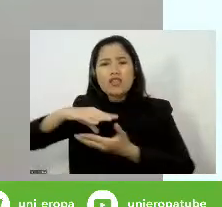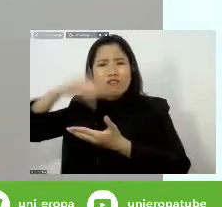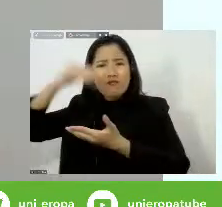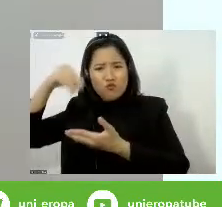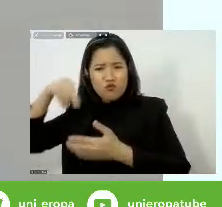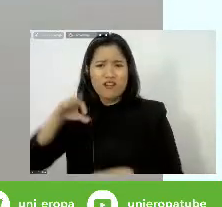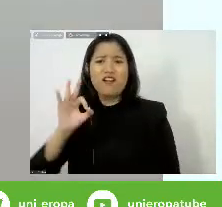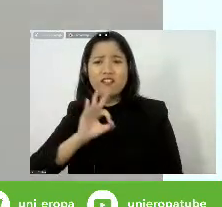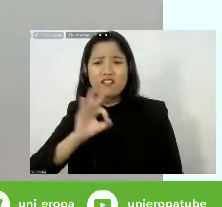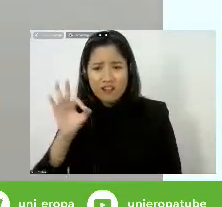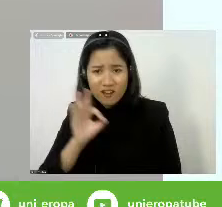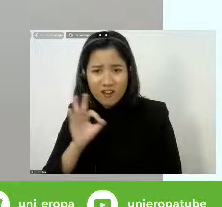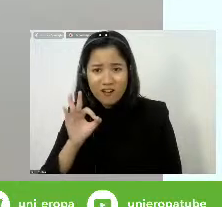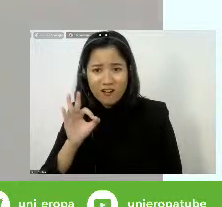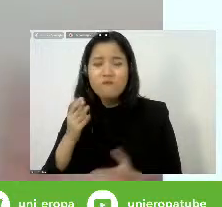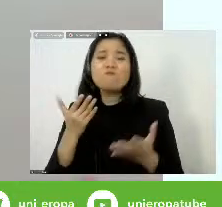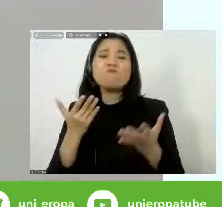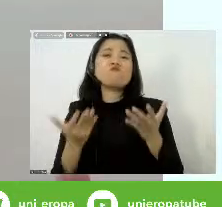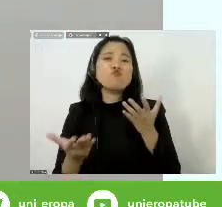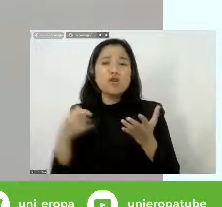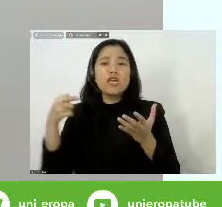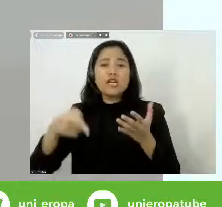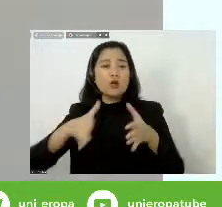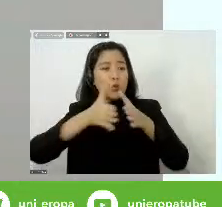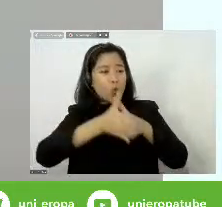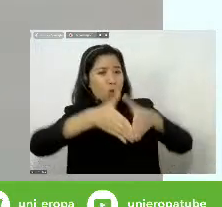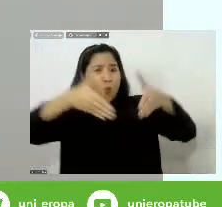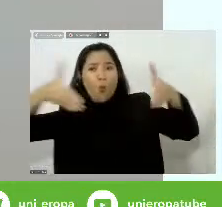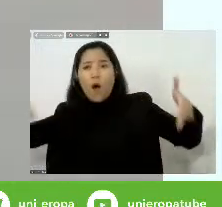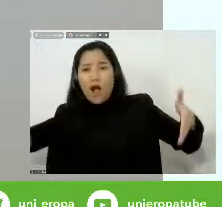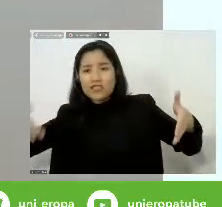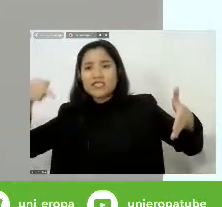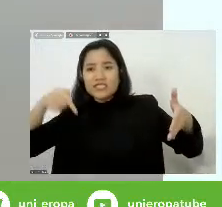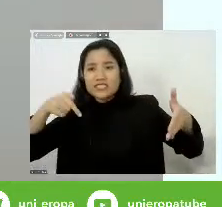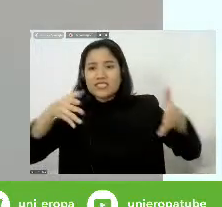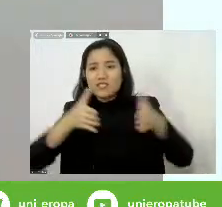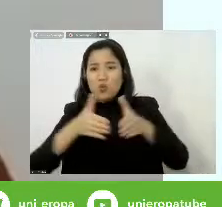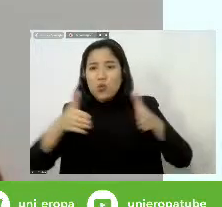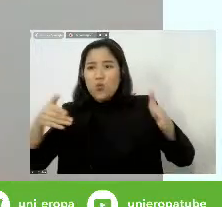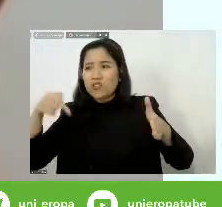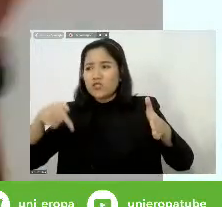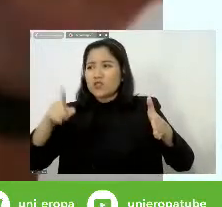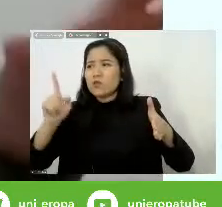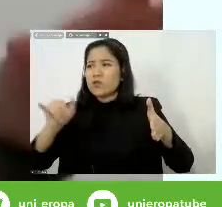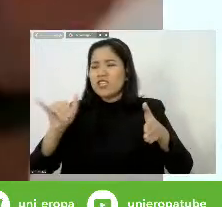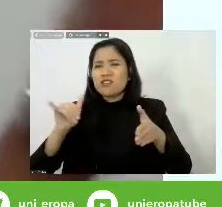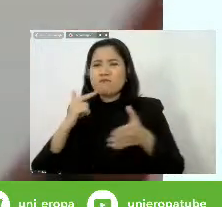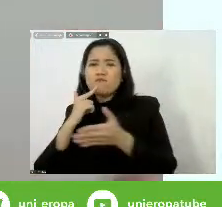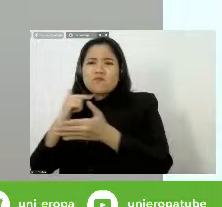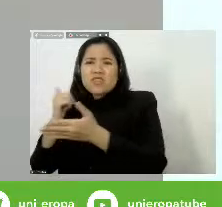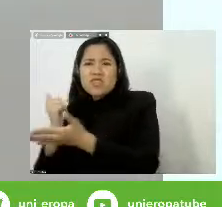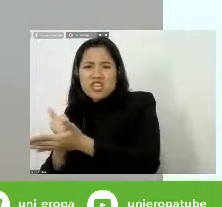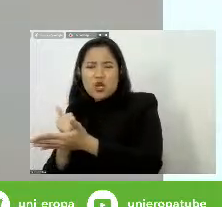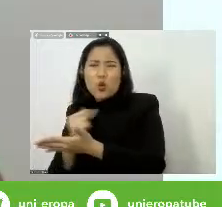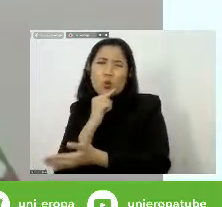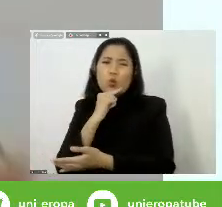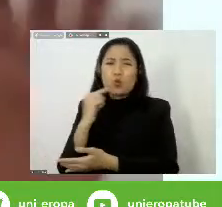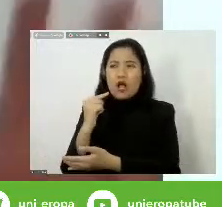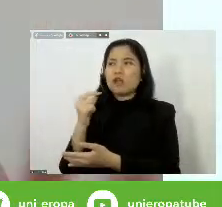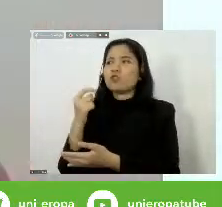6 mungkin dari segi luasan kalah pentingnya dengan